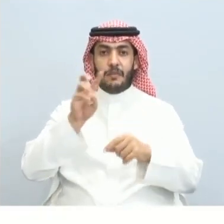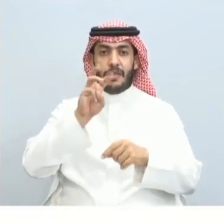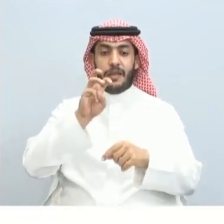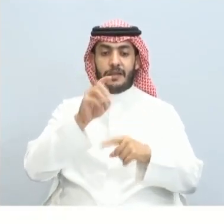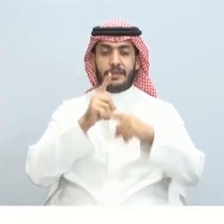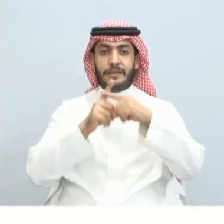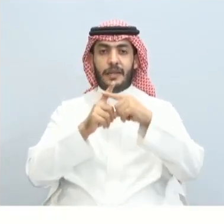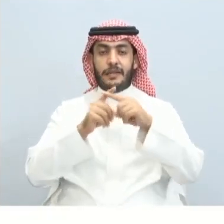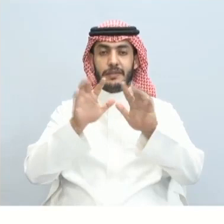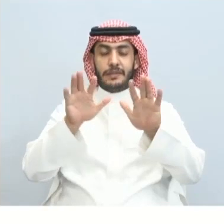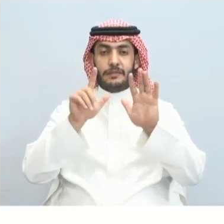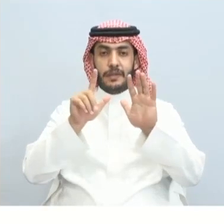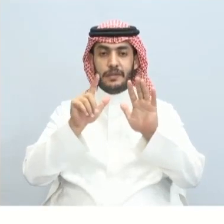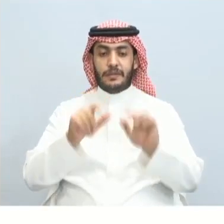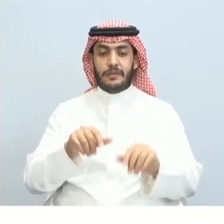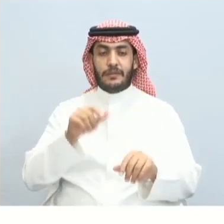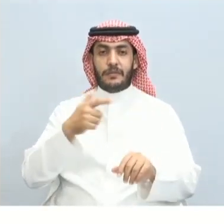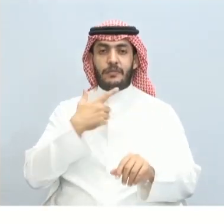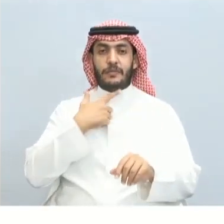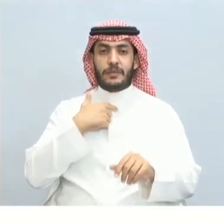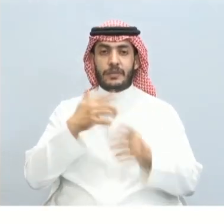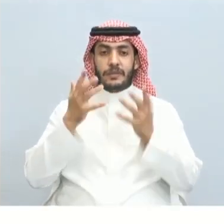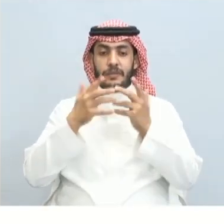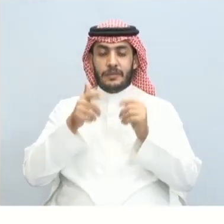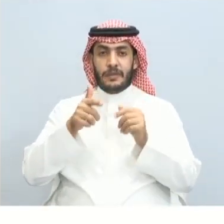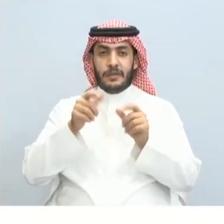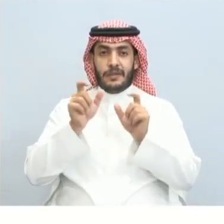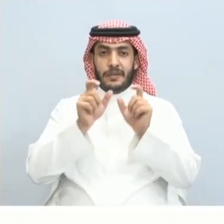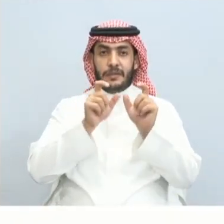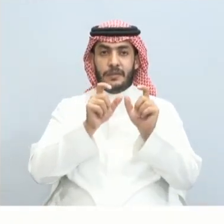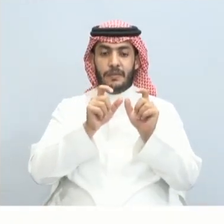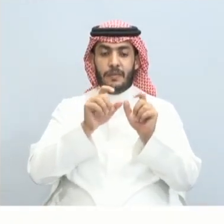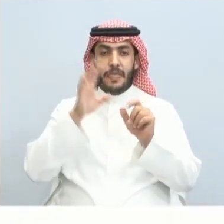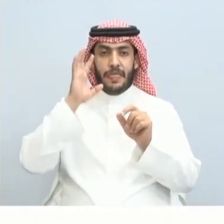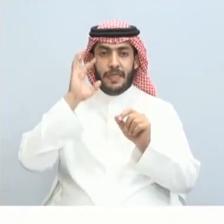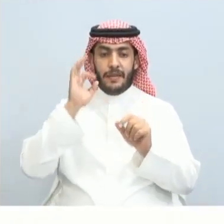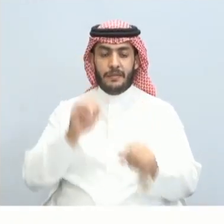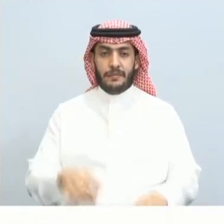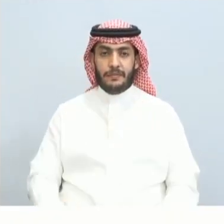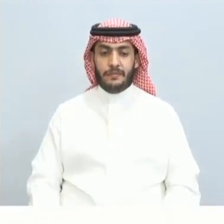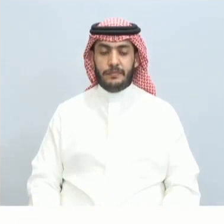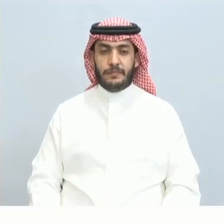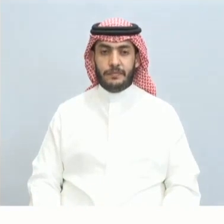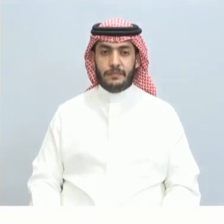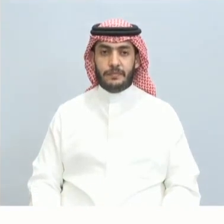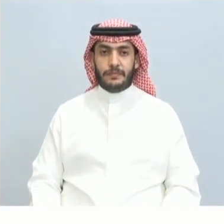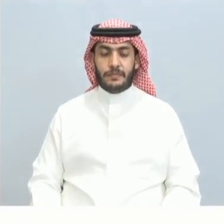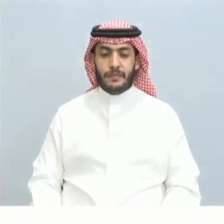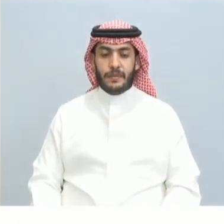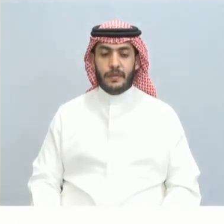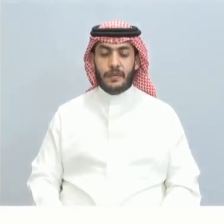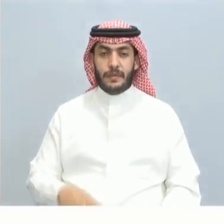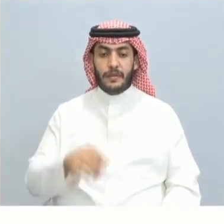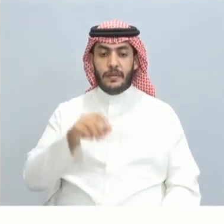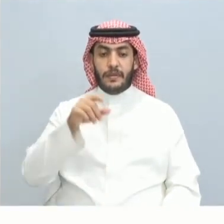+ 17 نريد ان نحسب قيمه هذه العباره ذهنيه بما ان الجمع